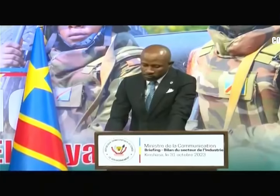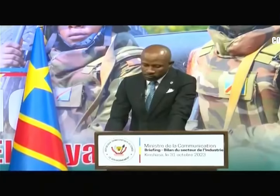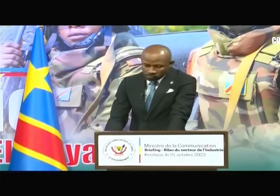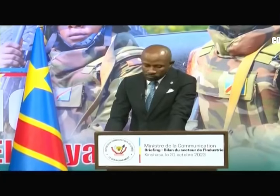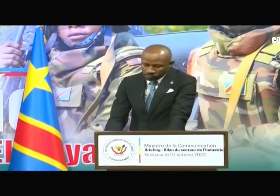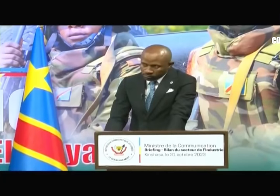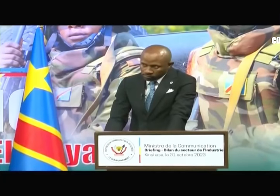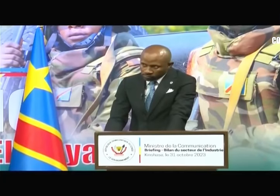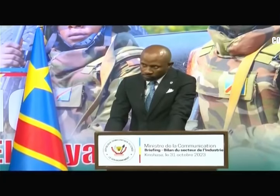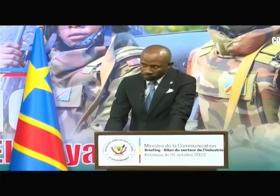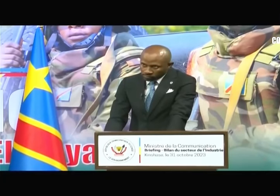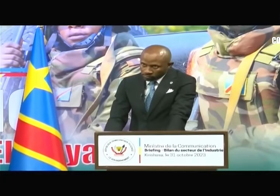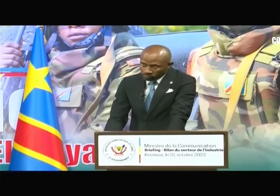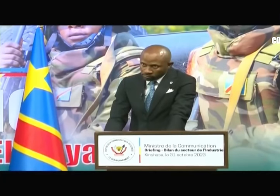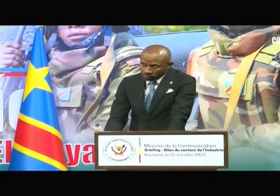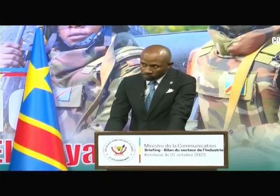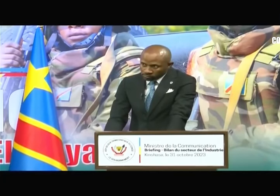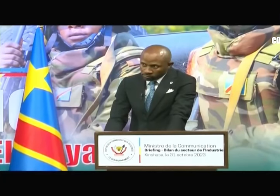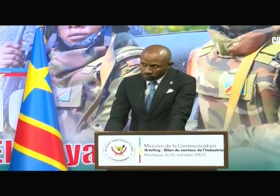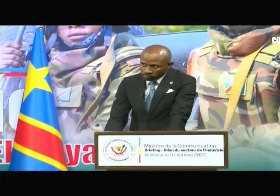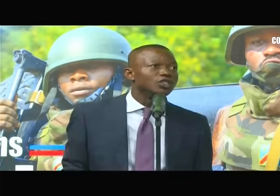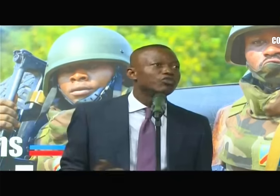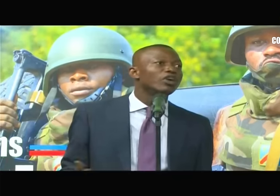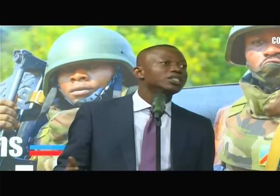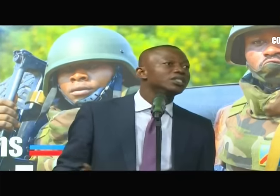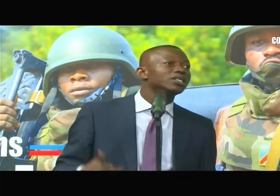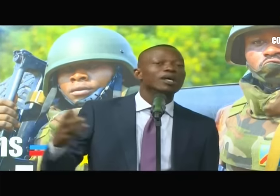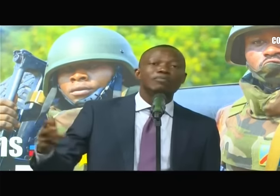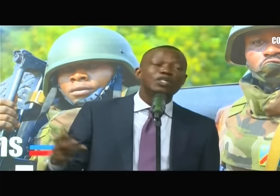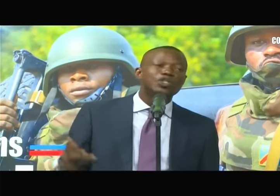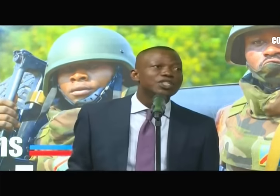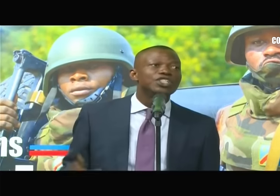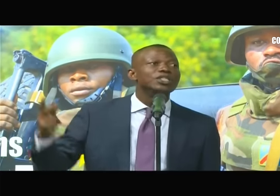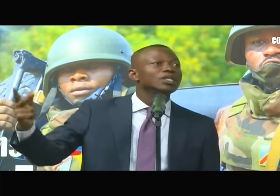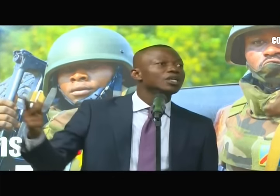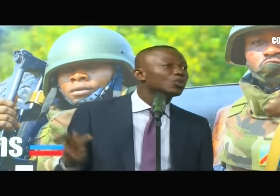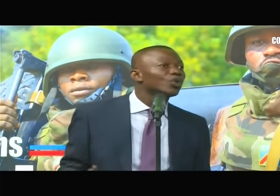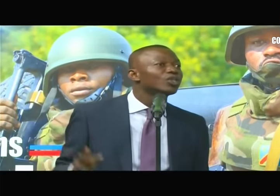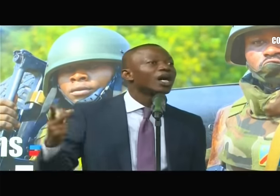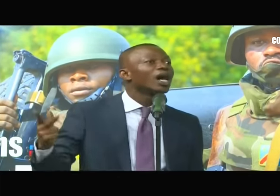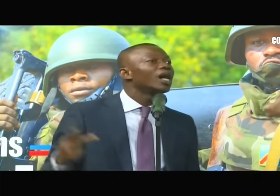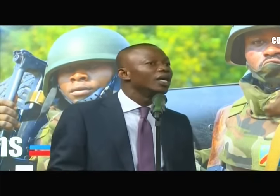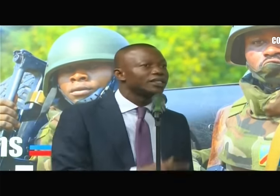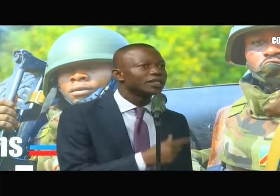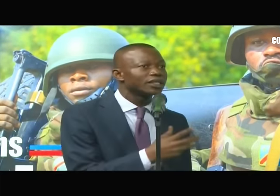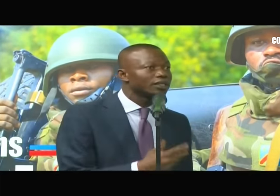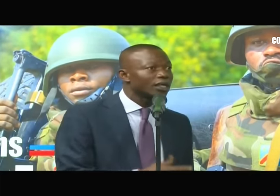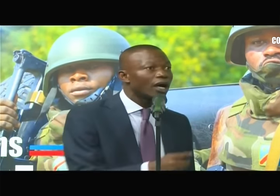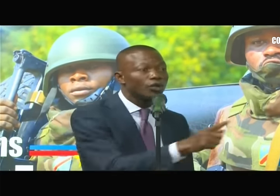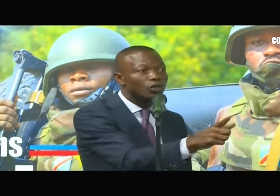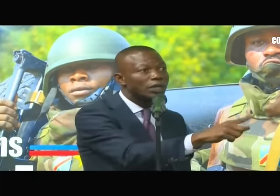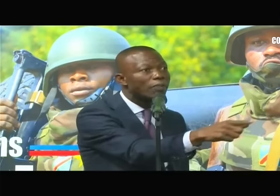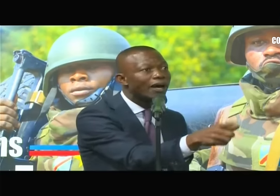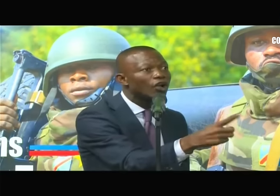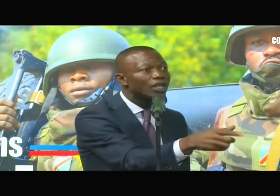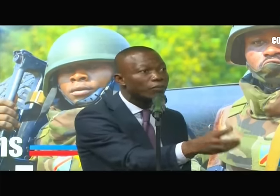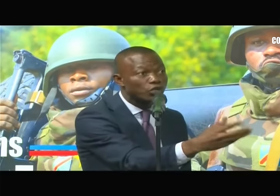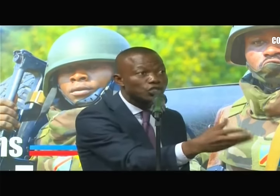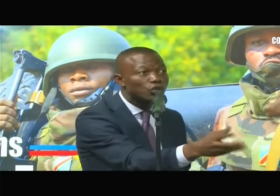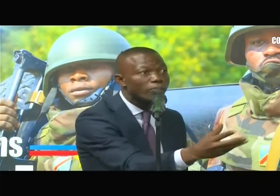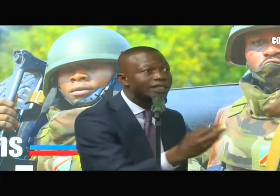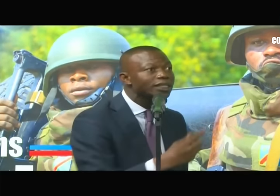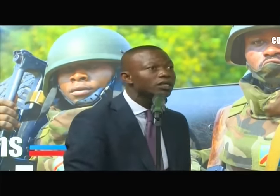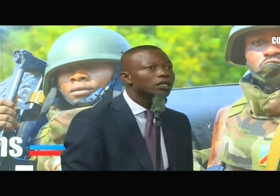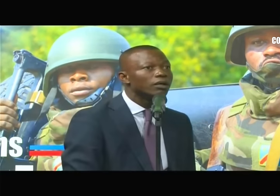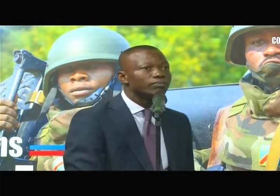population que de faire venir plusieurs labels. Je vois ici Mitsubishi, Toyota, etc., etc., notamment parlant de la production